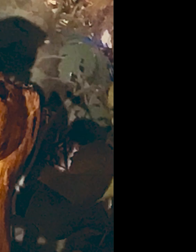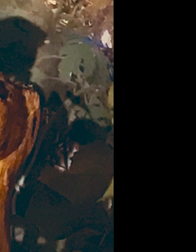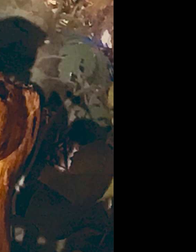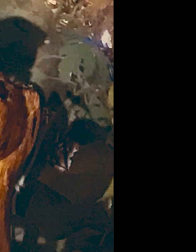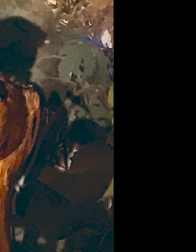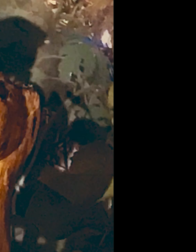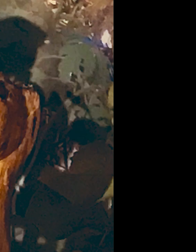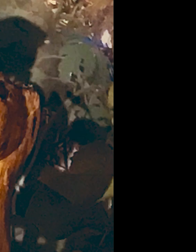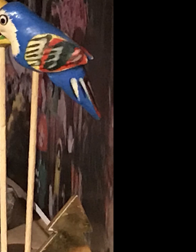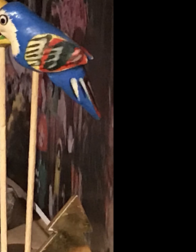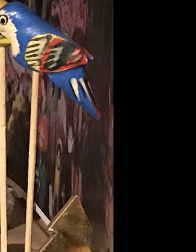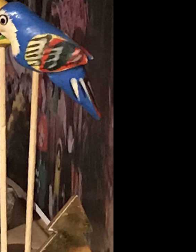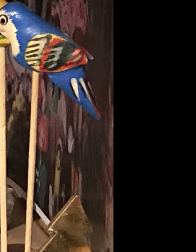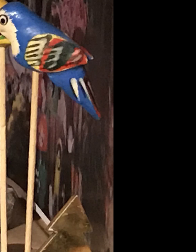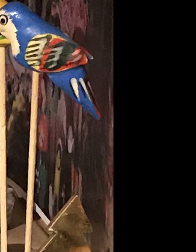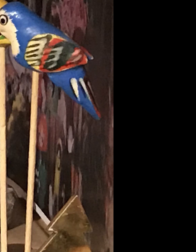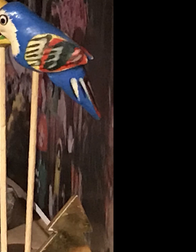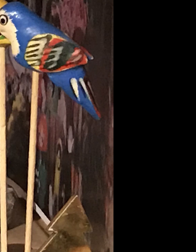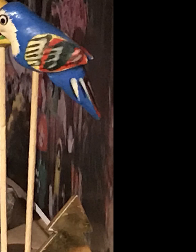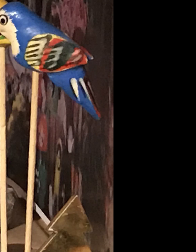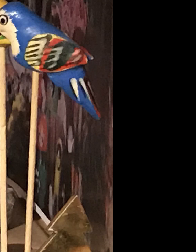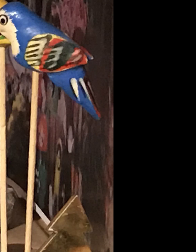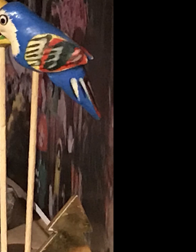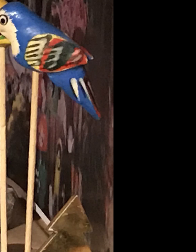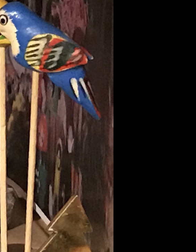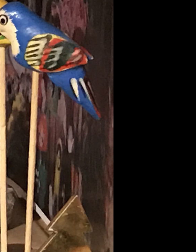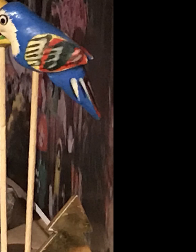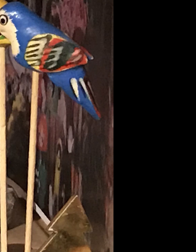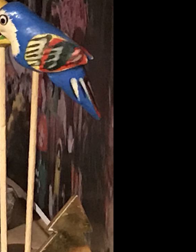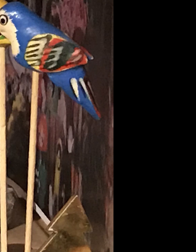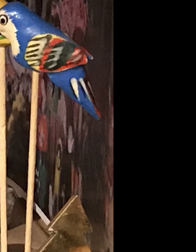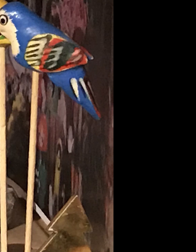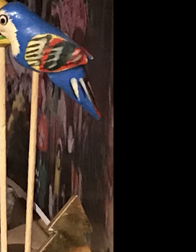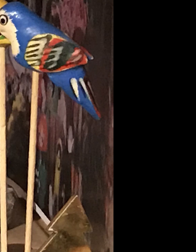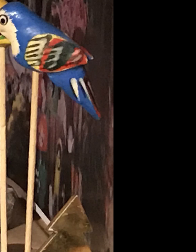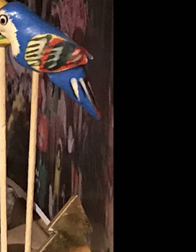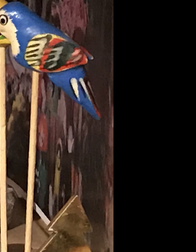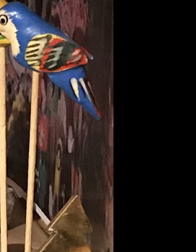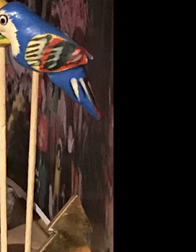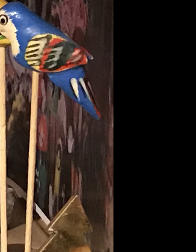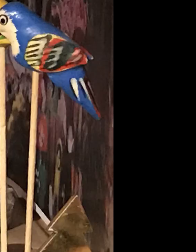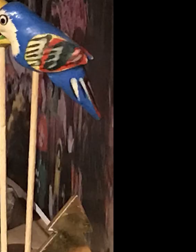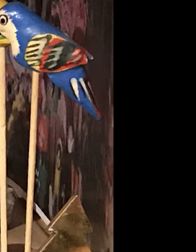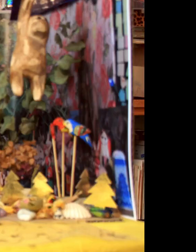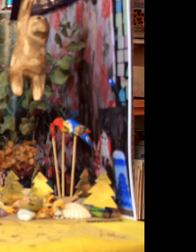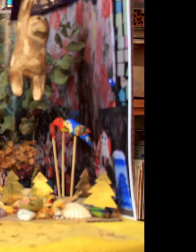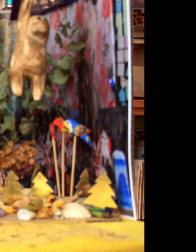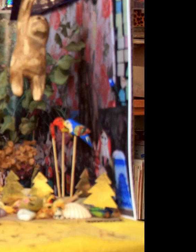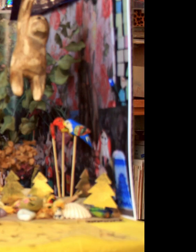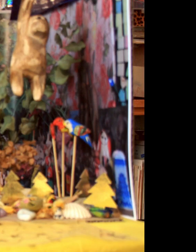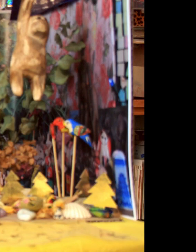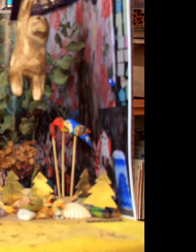dem ein Arm fehlt. Drei Cocktailspieße aus Holz, zwei davon sind Papageien, einer ein